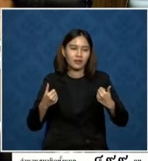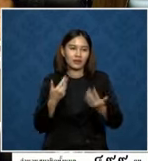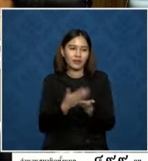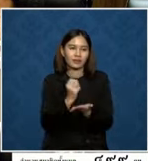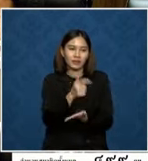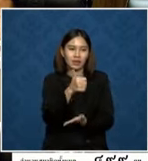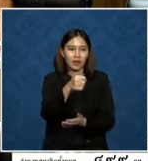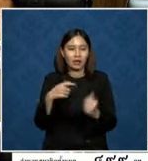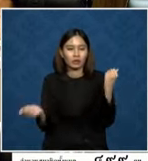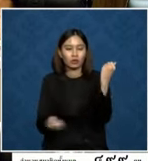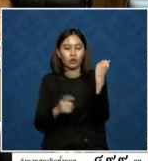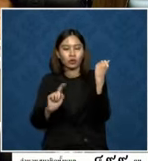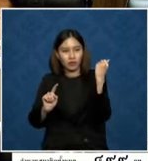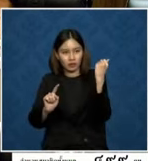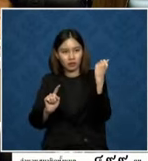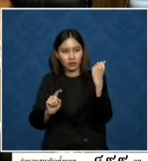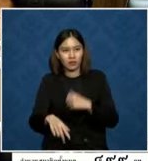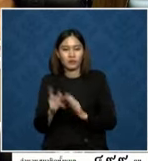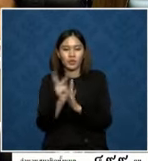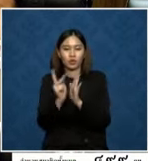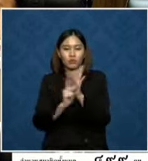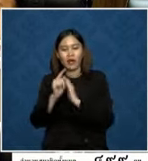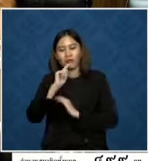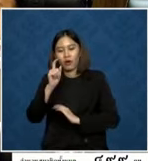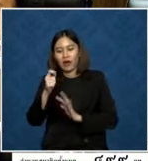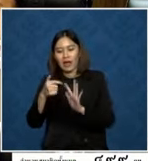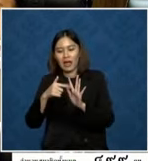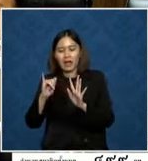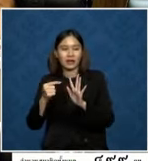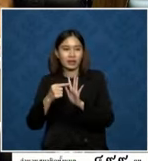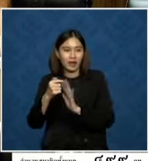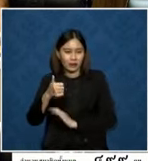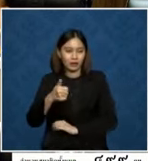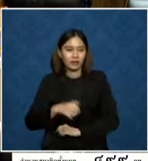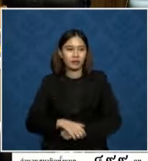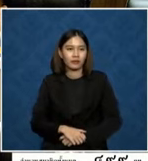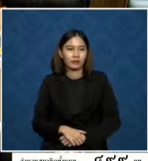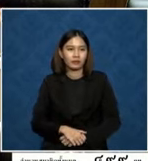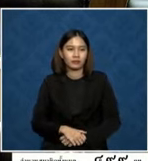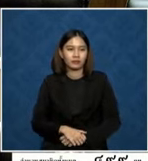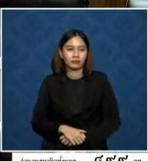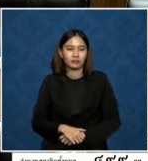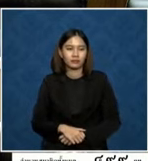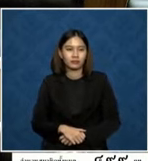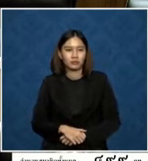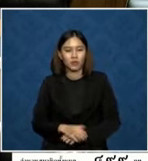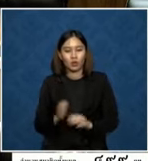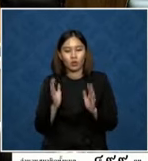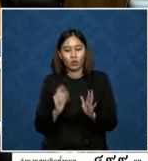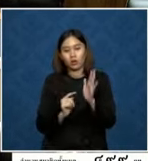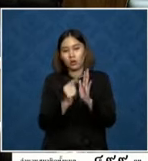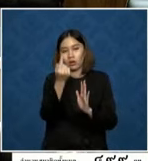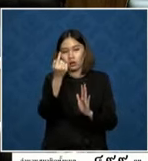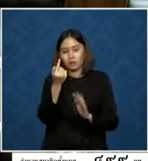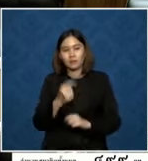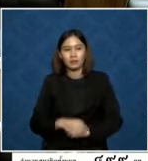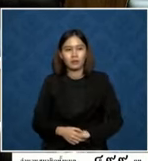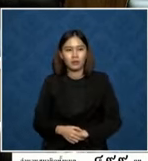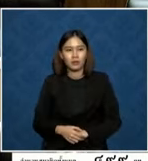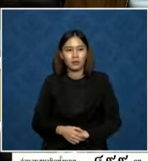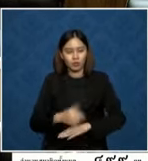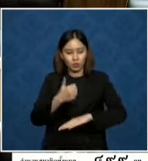ให้โทษคือมันมีคดีอาญาท่านประธานที่รบกับขั้นแรกท่านรัฐม